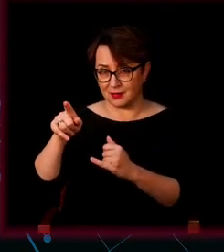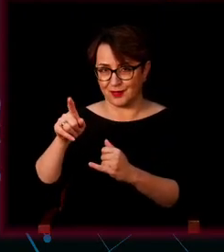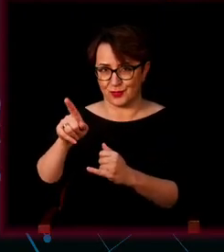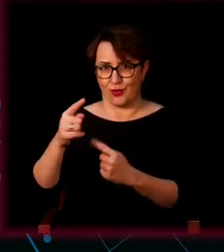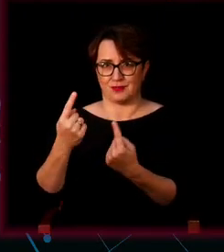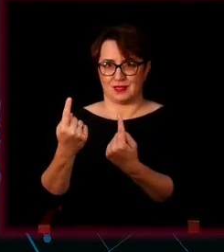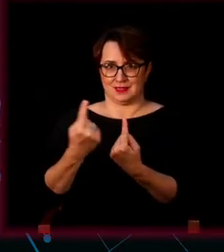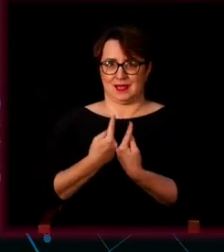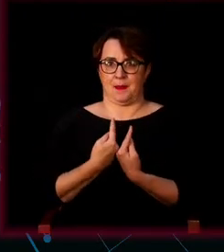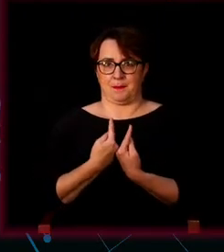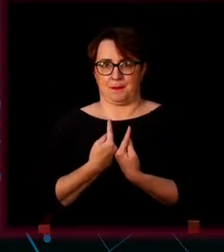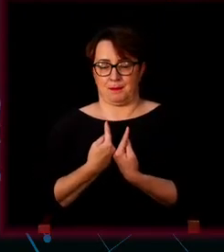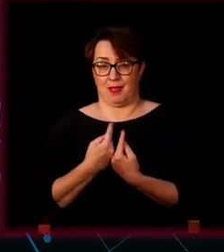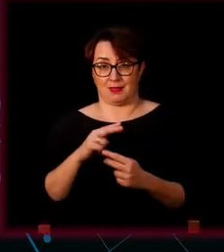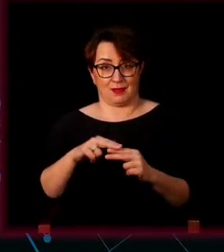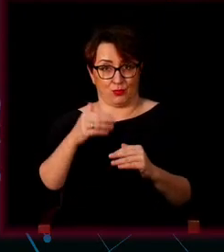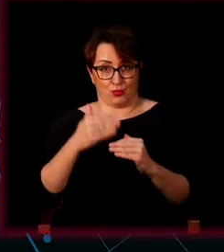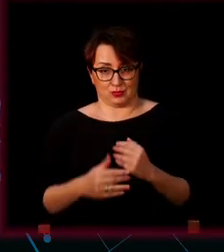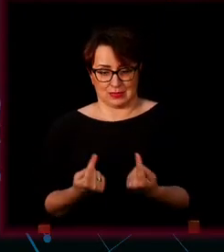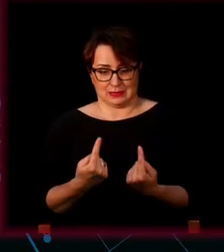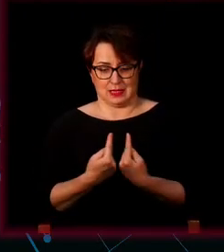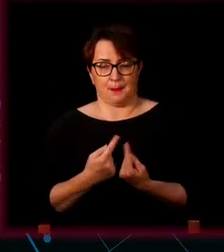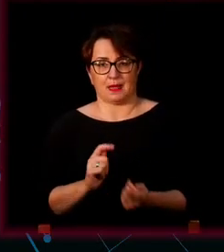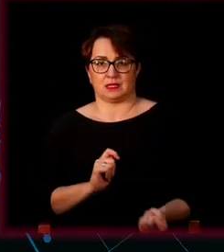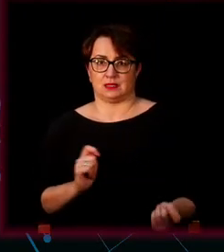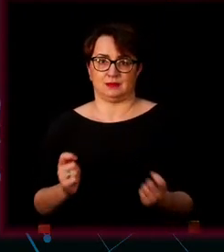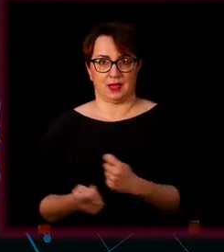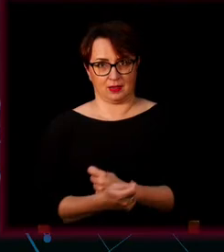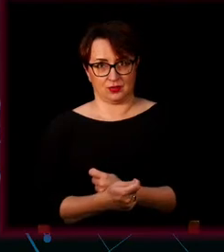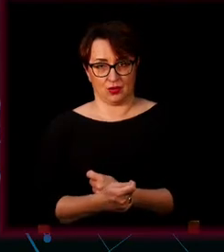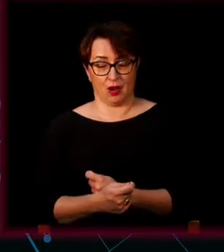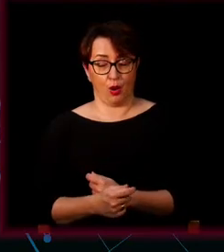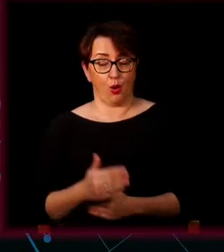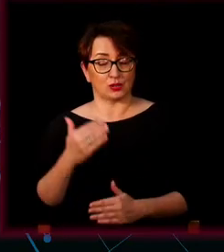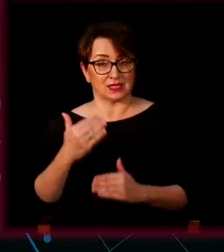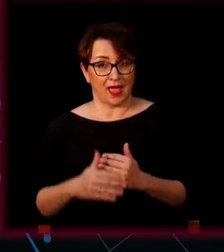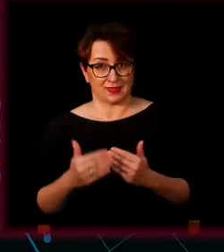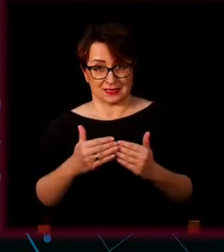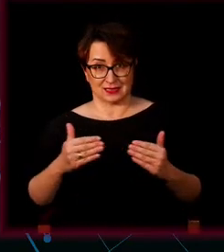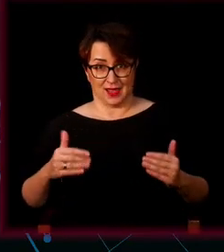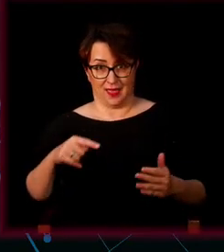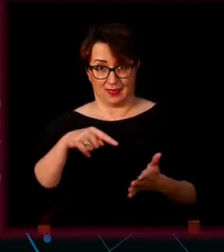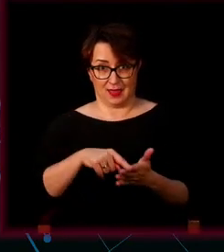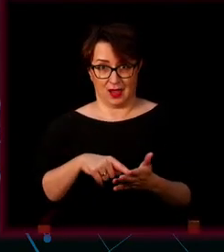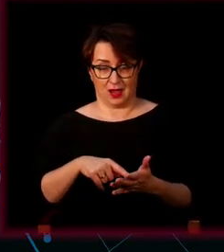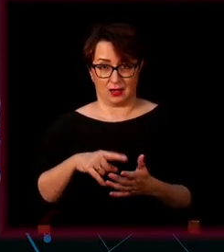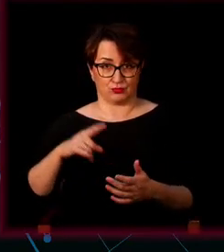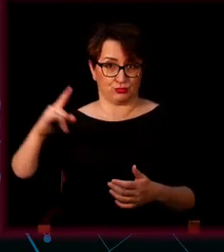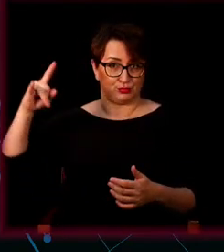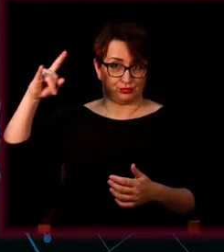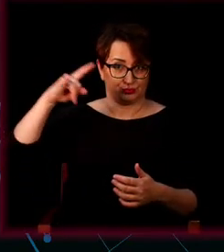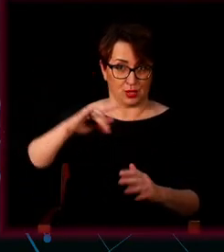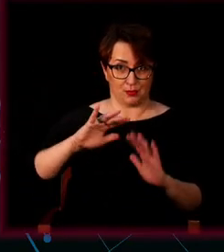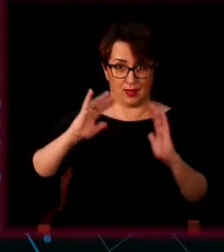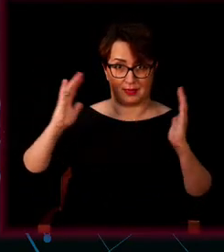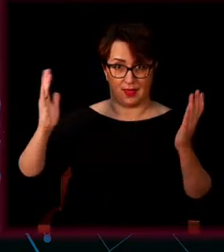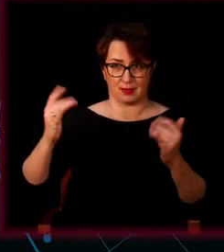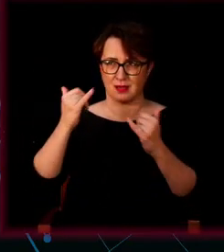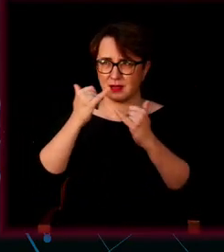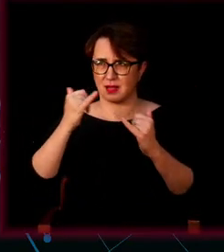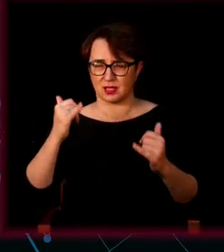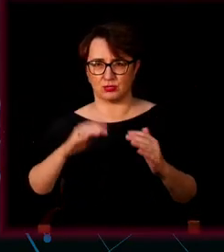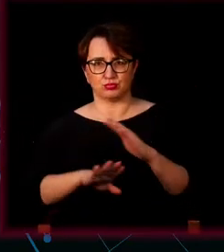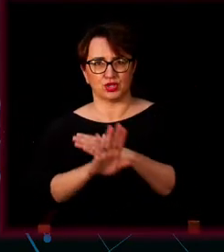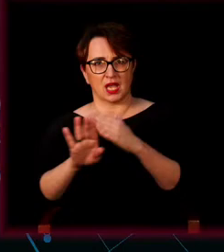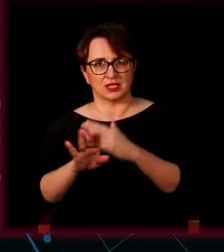I na koniec to on zostaje zmieniony. I kiedy w jednej z ostatnich scen przylatują na planetę inni